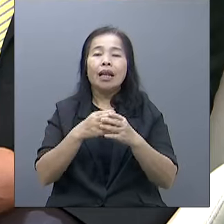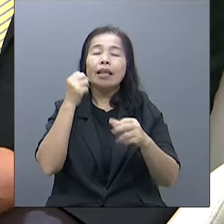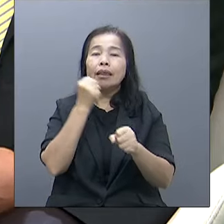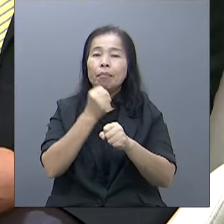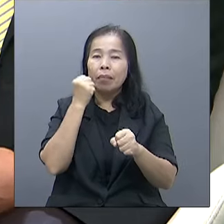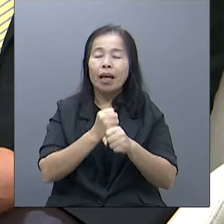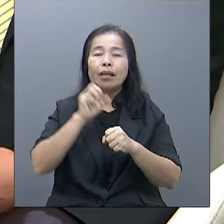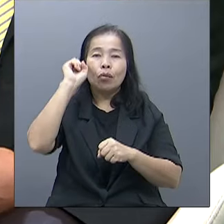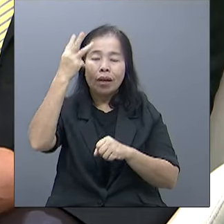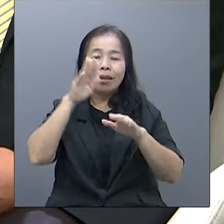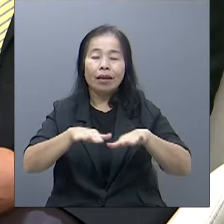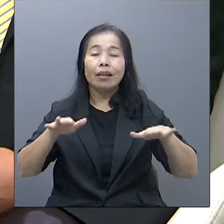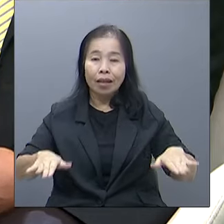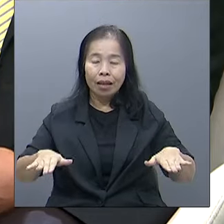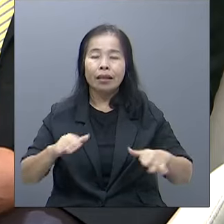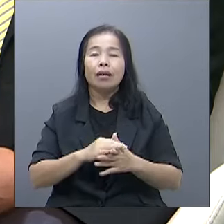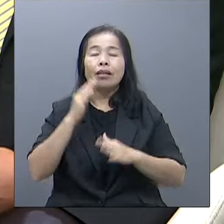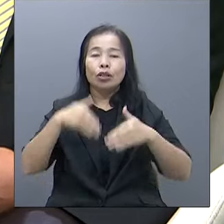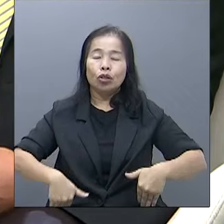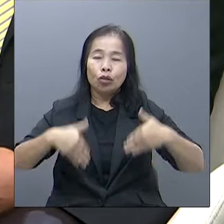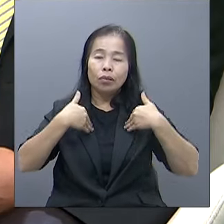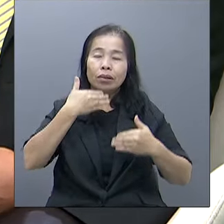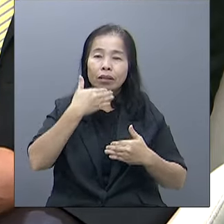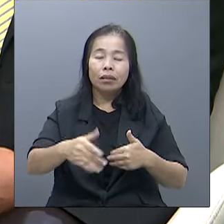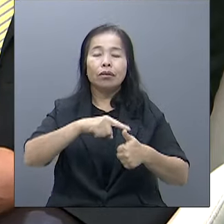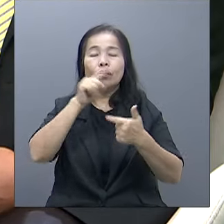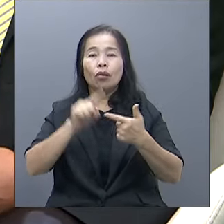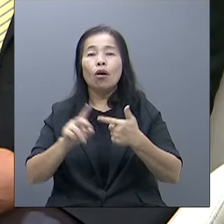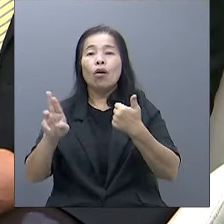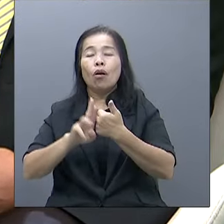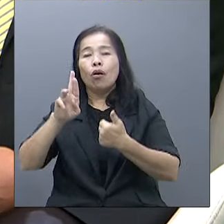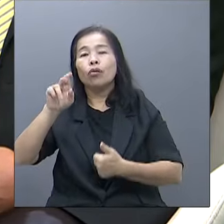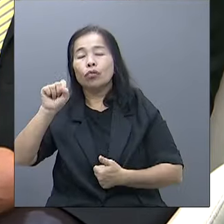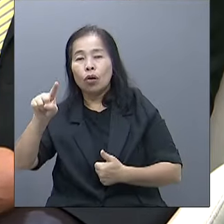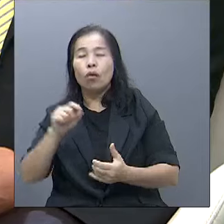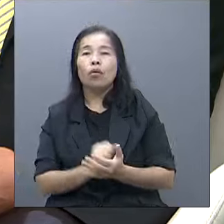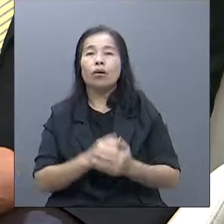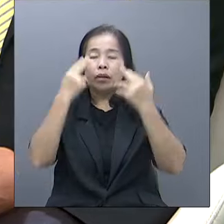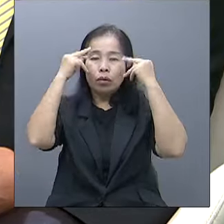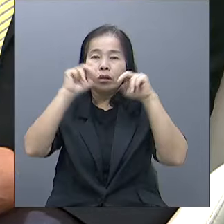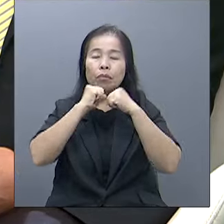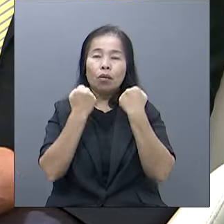เล็กทั่วหน้าเพื่อคุณภาพชีวิตที่ยั่งยืนนะคะและขอบคุณรองศาสตราจารย์ดร.วิรศักดิ์ฮัดดาค่ะนายกสมาค